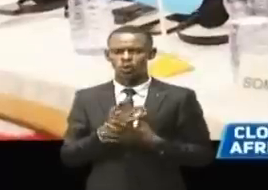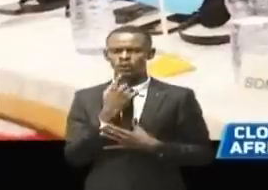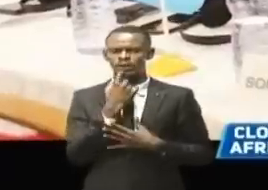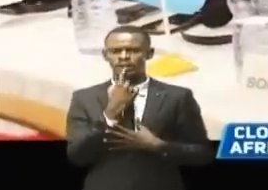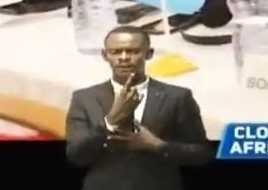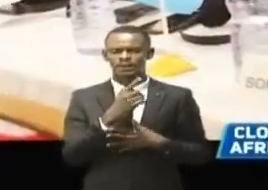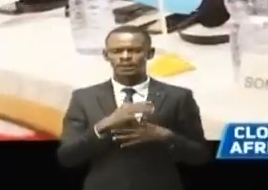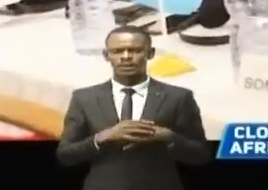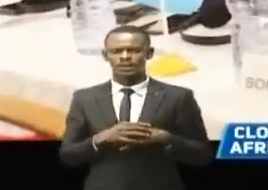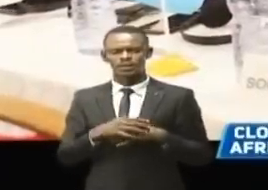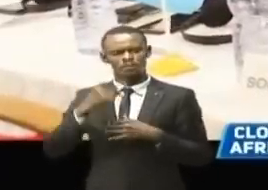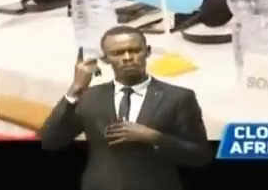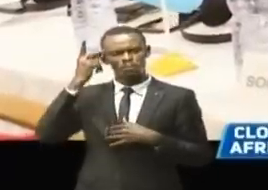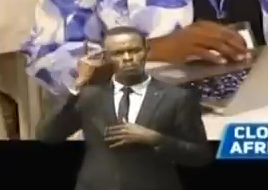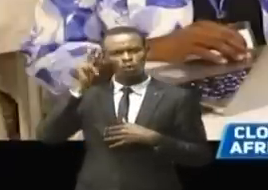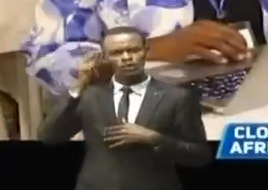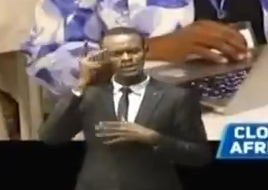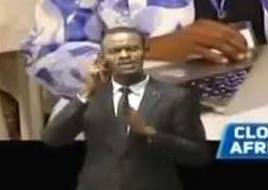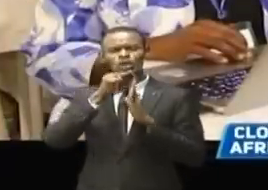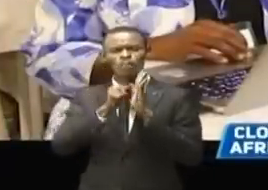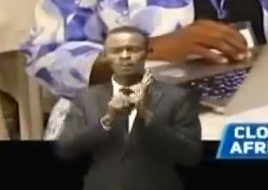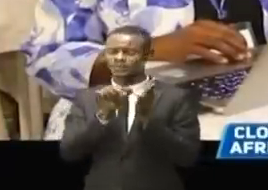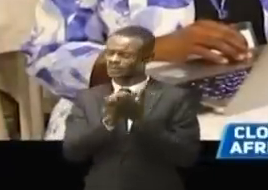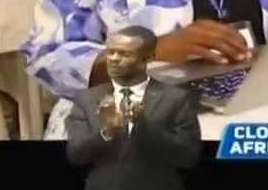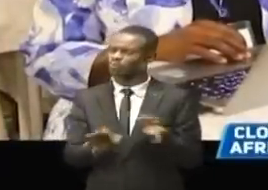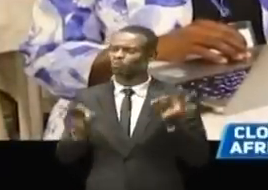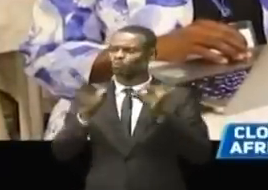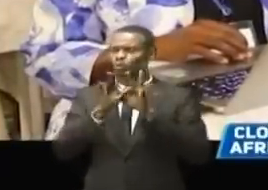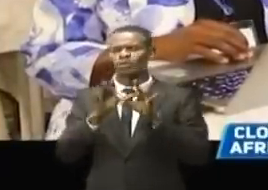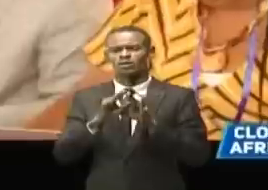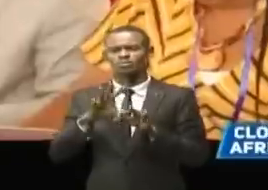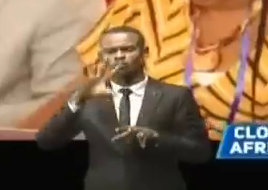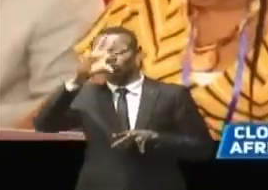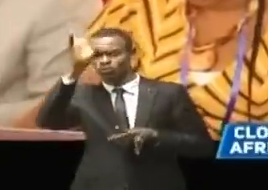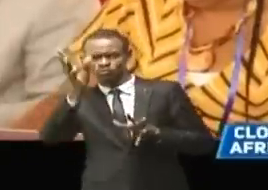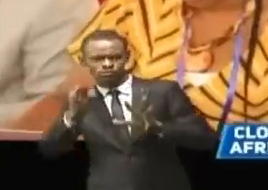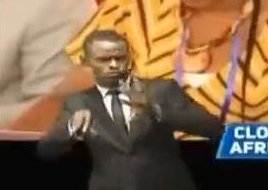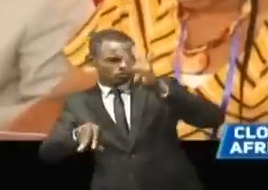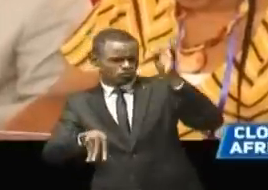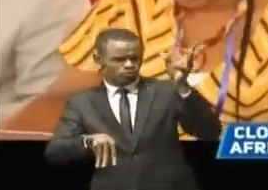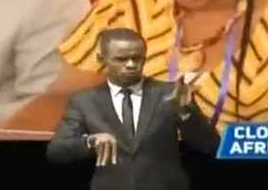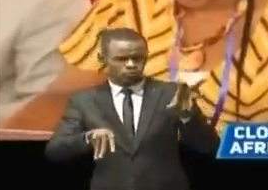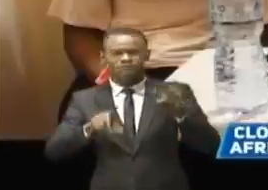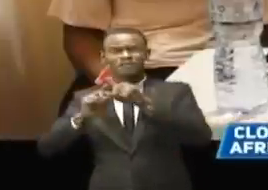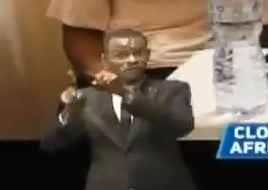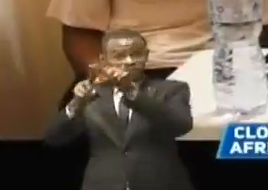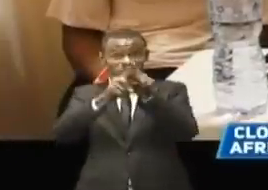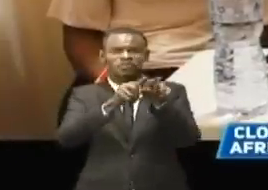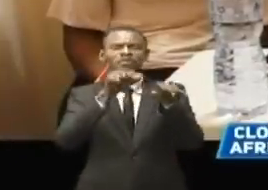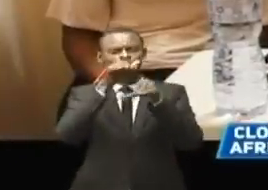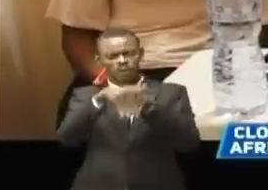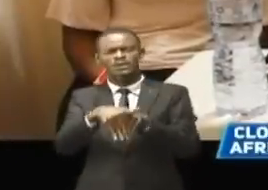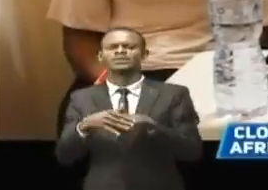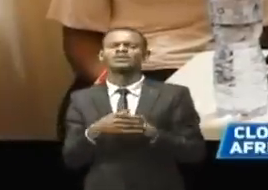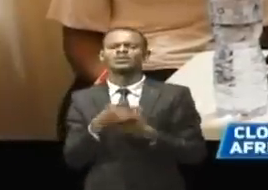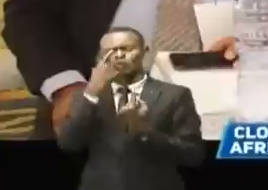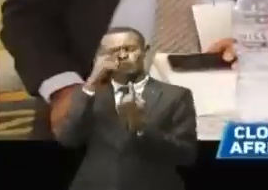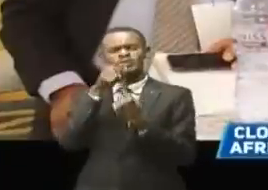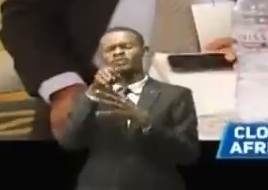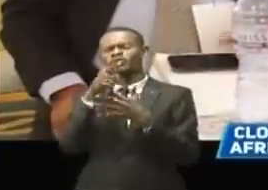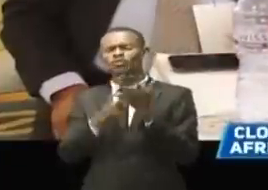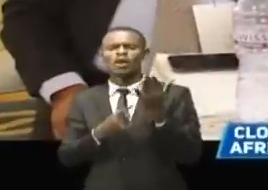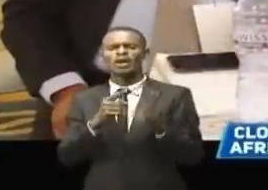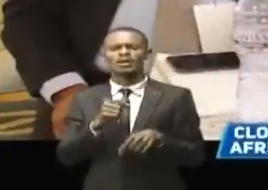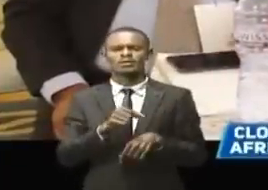la mise en œuvre de la zone de libre-échange continentale africaine. Ils tiennent à ce que, dans la ZLECAF, une seule